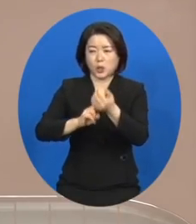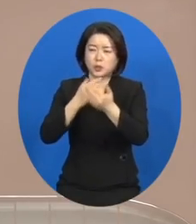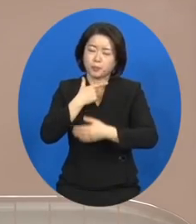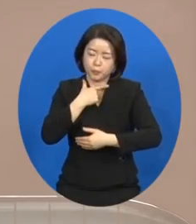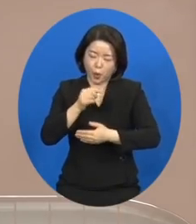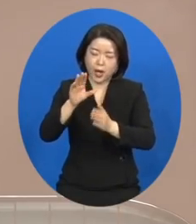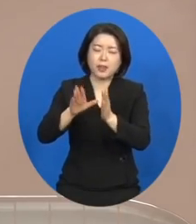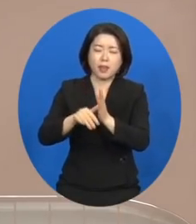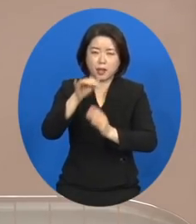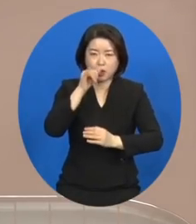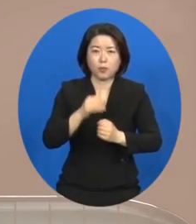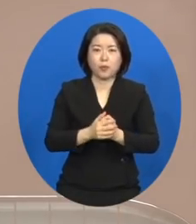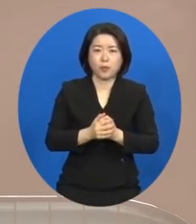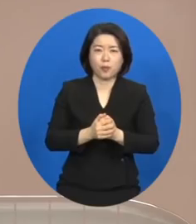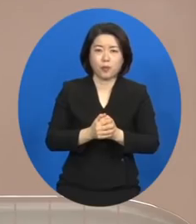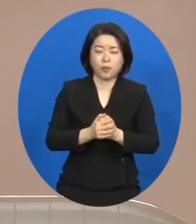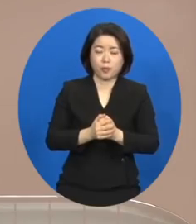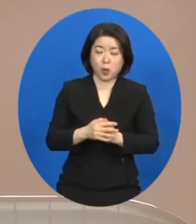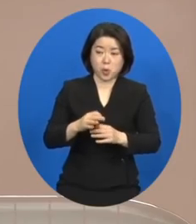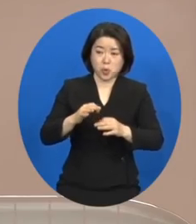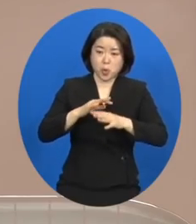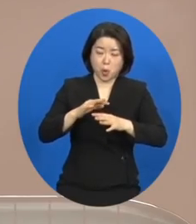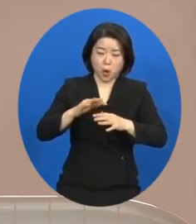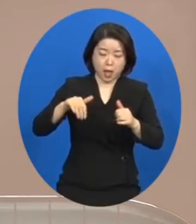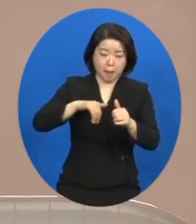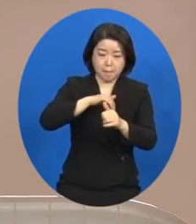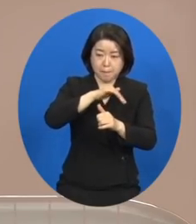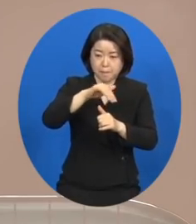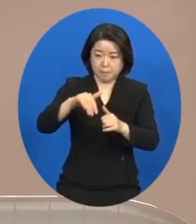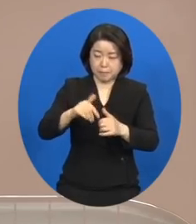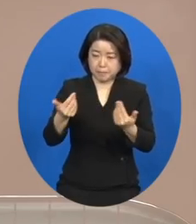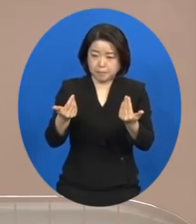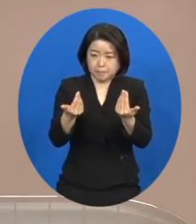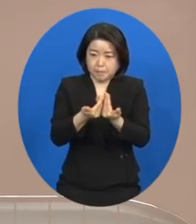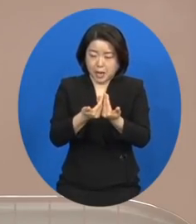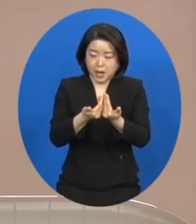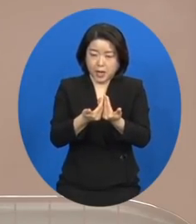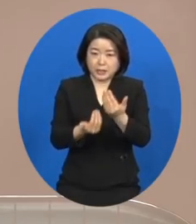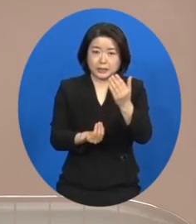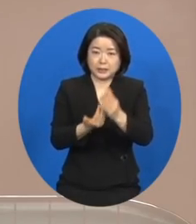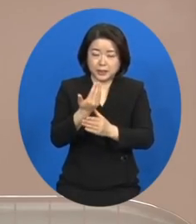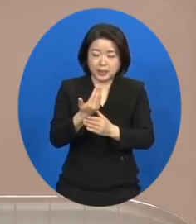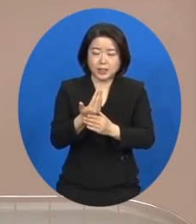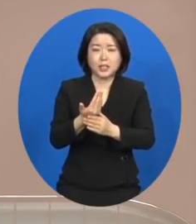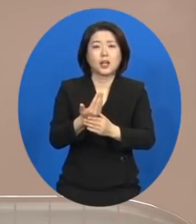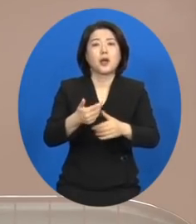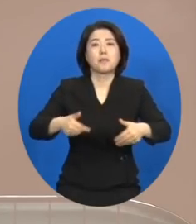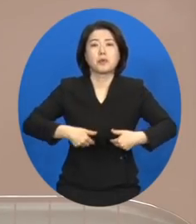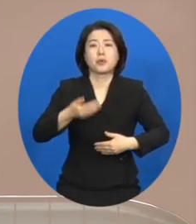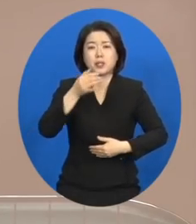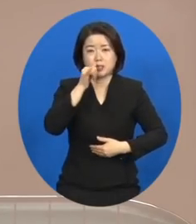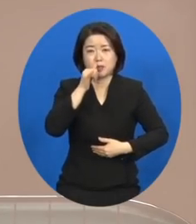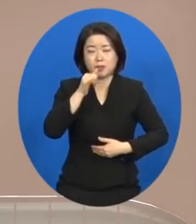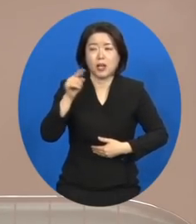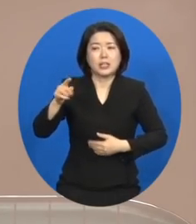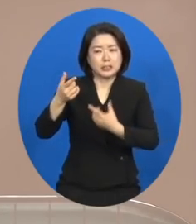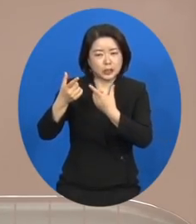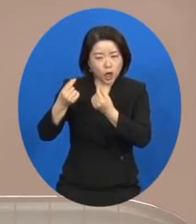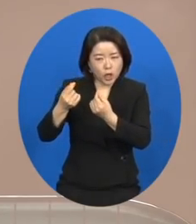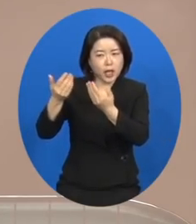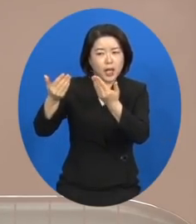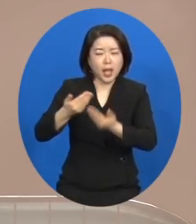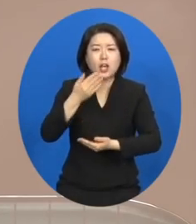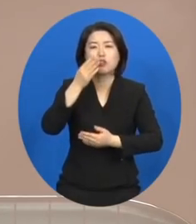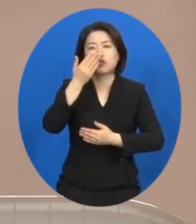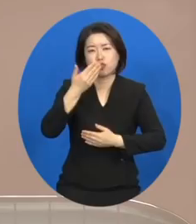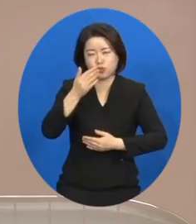그런 놀라운 반전이 있어야 할 때가 물론 있습니다. 또 하나님 그렇게 행하시기도 하십니다. 그러나